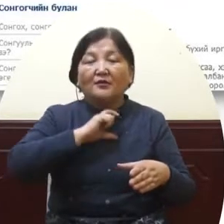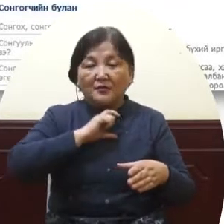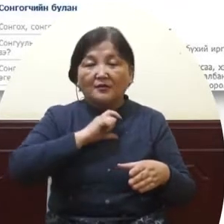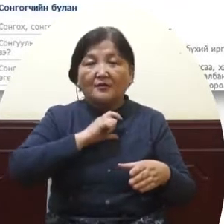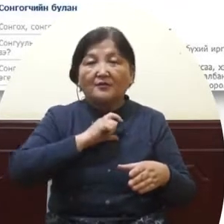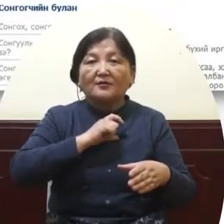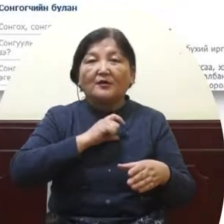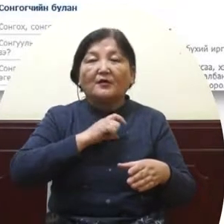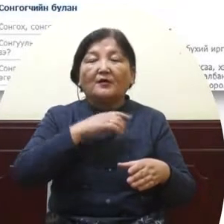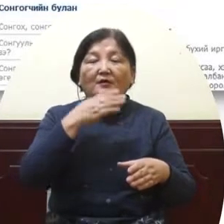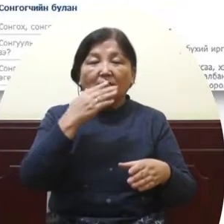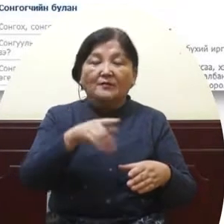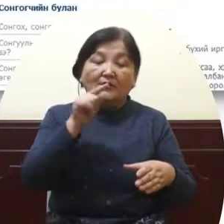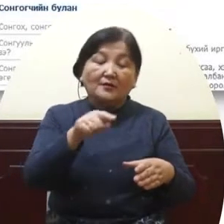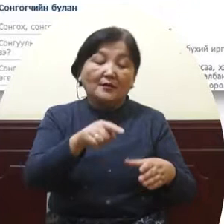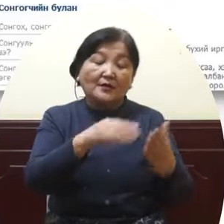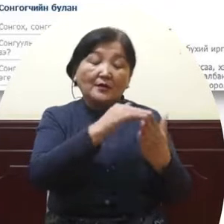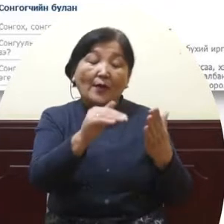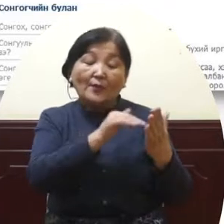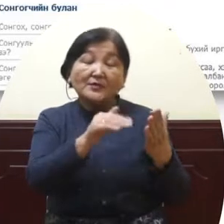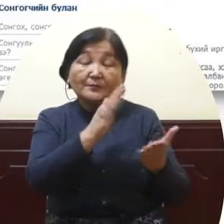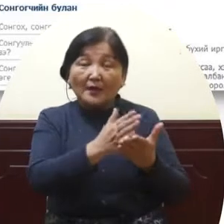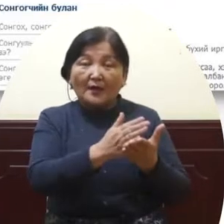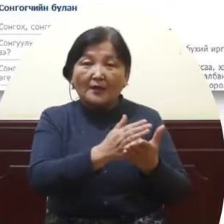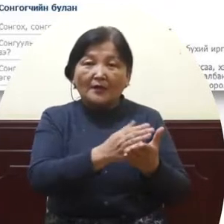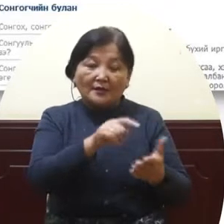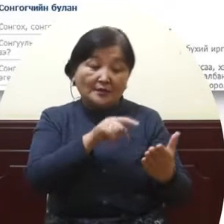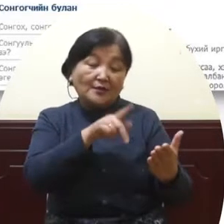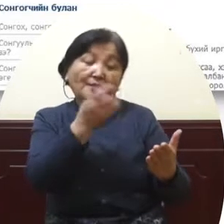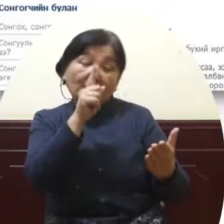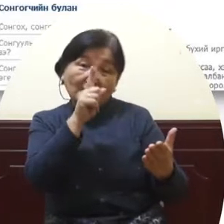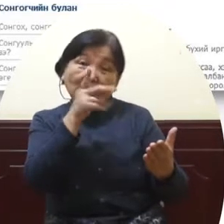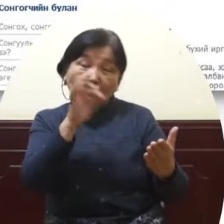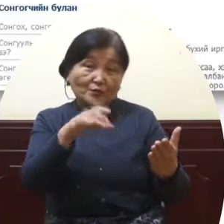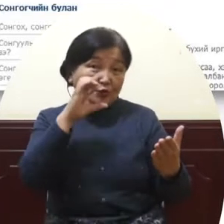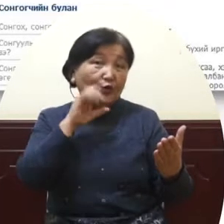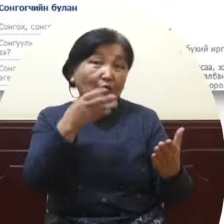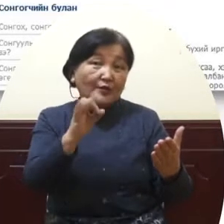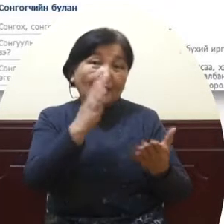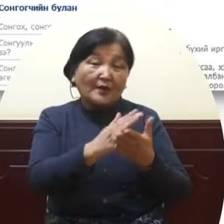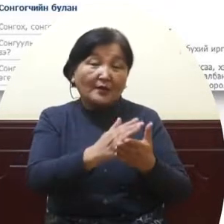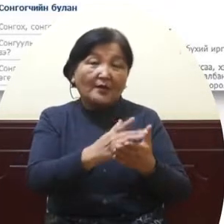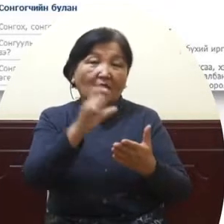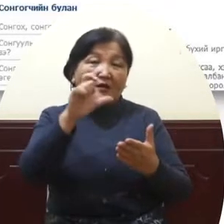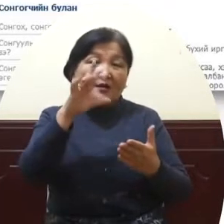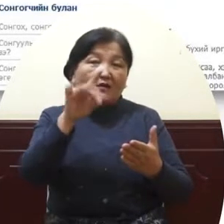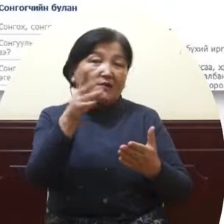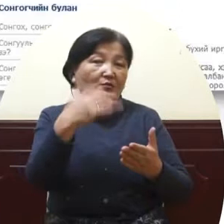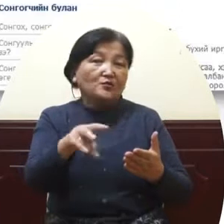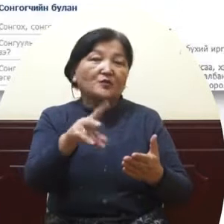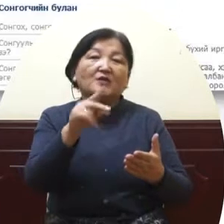энэ тавигдсан байгаа. Гэхдээ энд нэг зүйл сонирхолтой байгаа. Тэр нь юу гэхээр эрхцүүн чадамжгүй нь шүүхийн шийдвэрээр тогтоогдсон